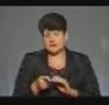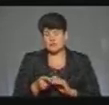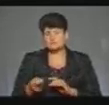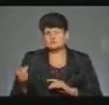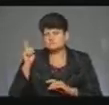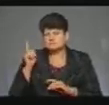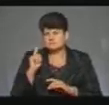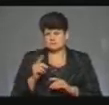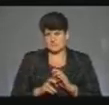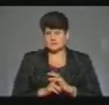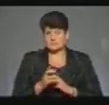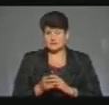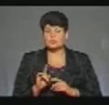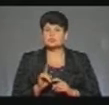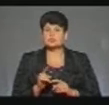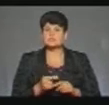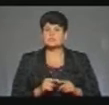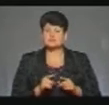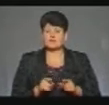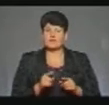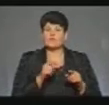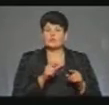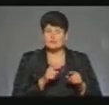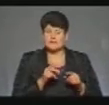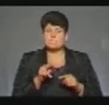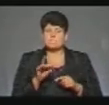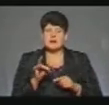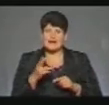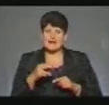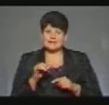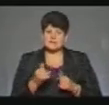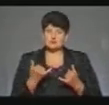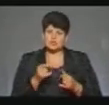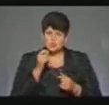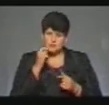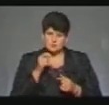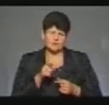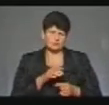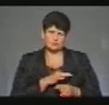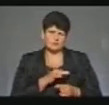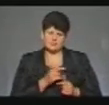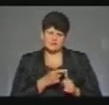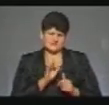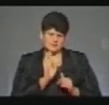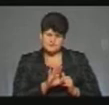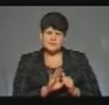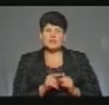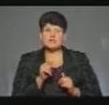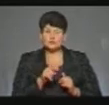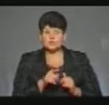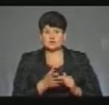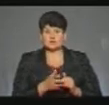Києві. Так ось, до чого, власне, йдеться. Тобто вони, предки сучасних українців, там були завжди, байдуже, як вони себе називали. І тут їх